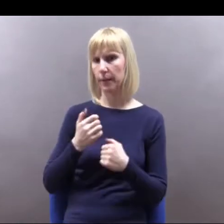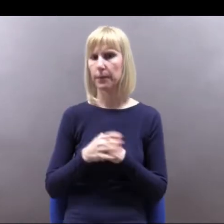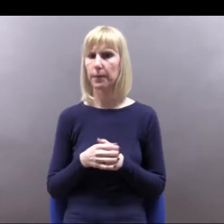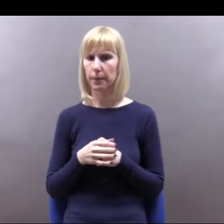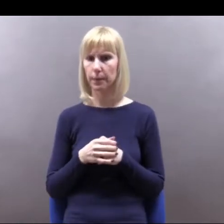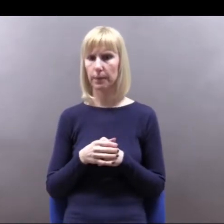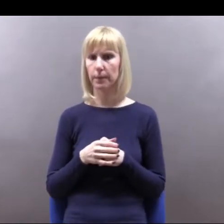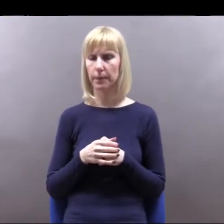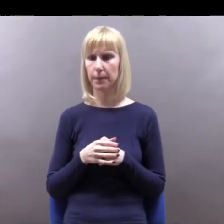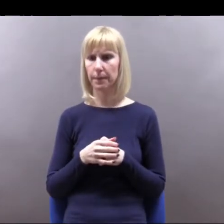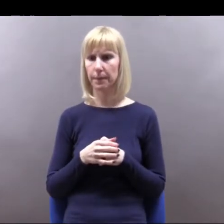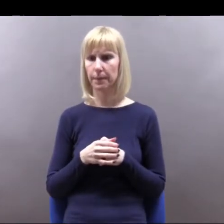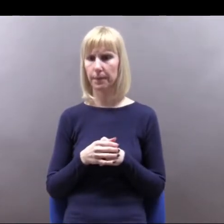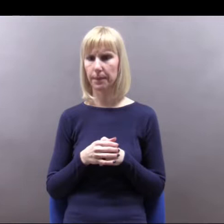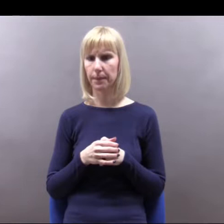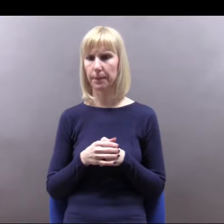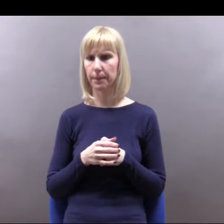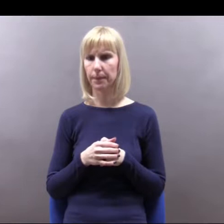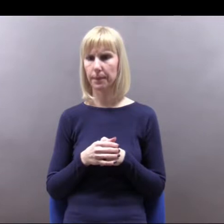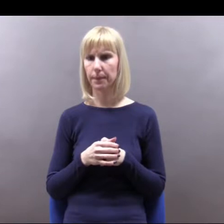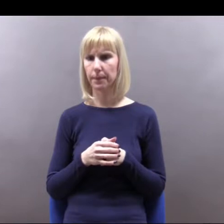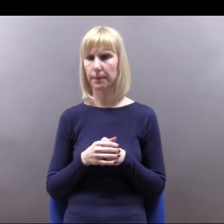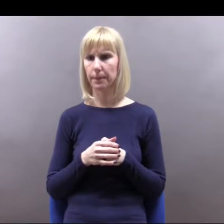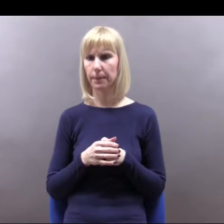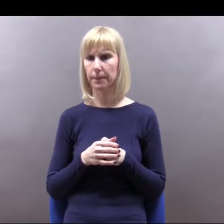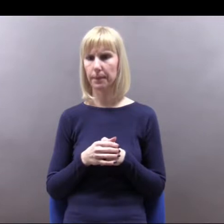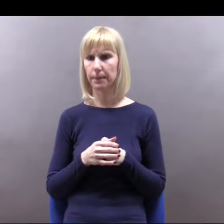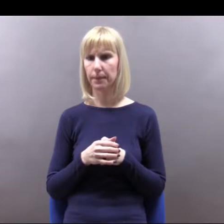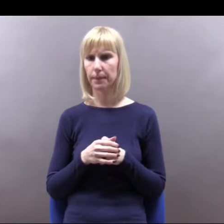w kierunku Warszawy. Na Warszawę, tak? Tak.